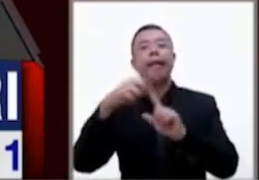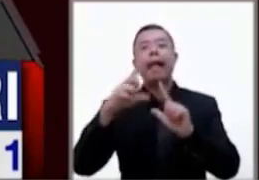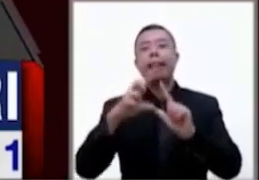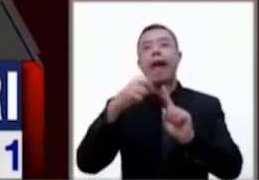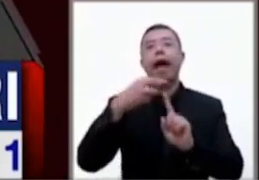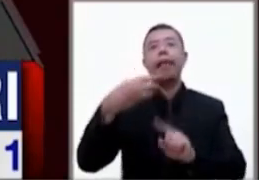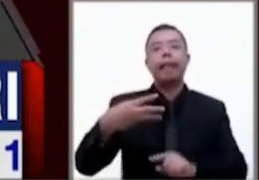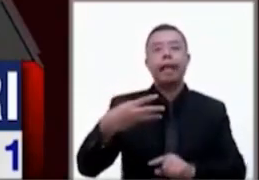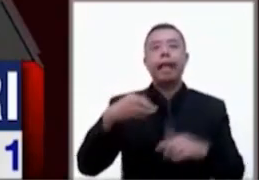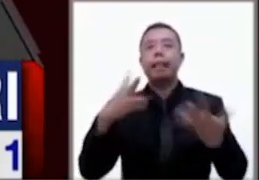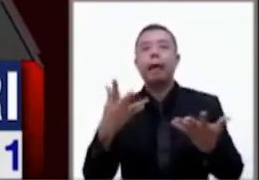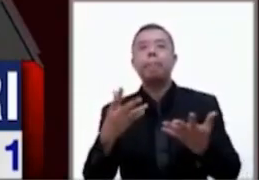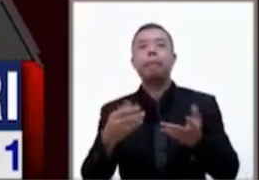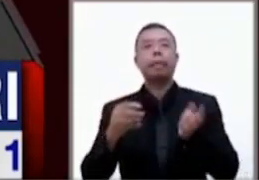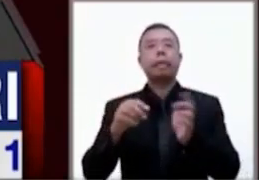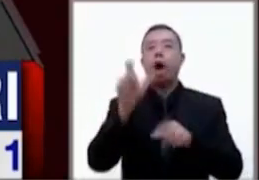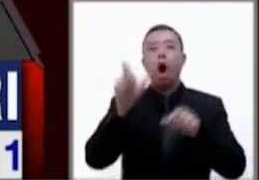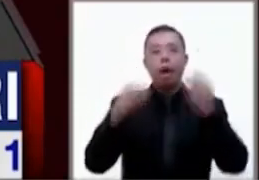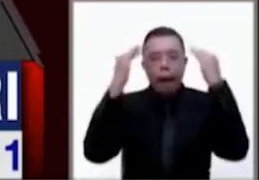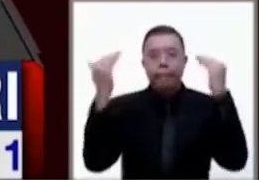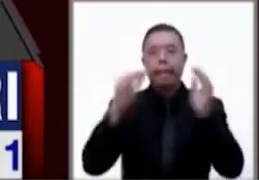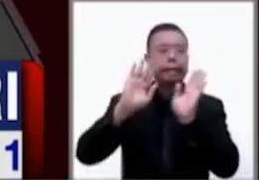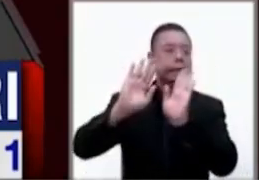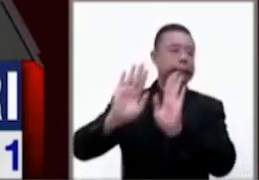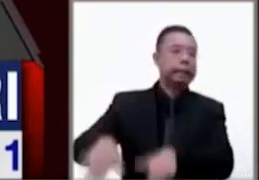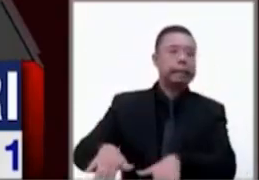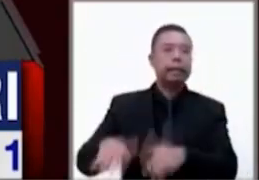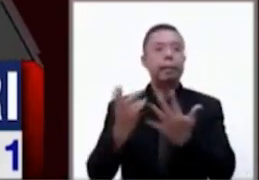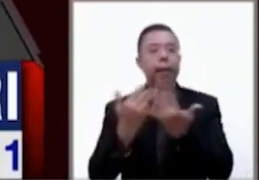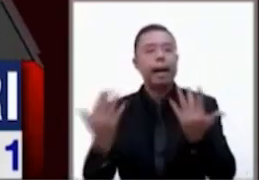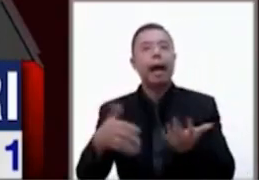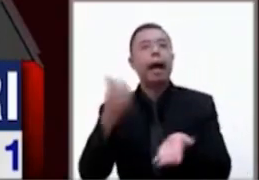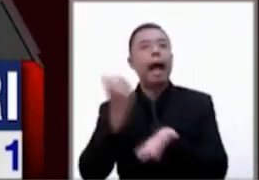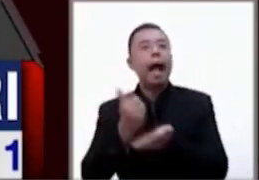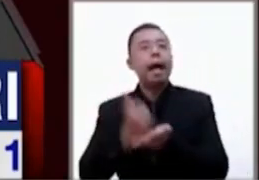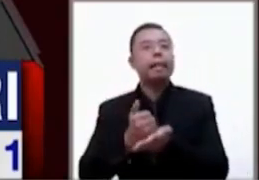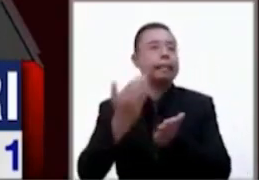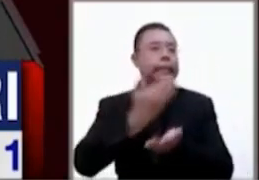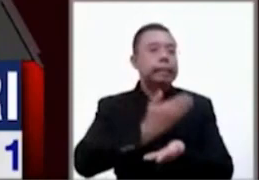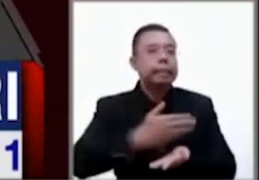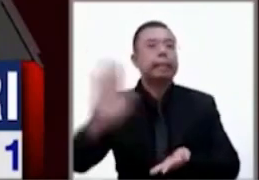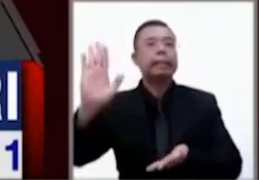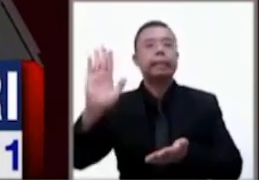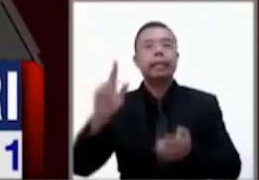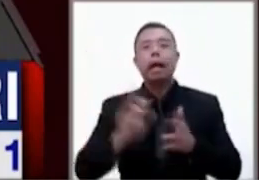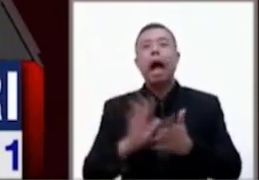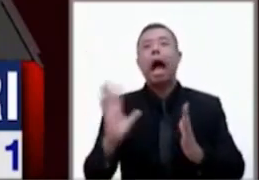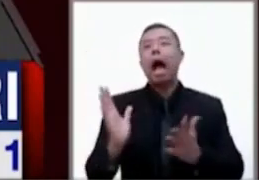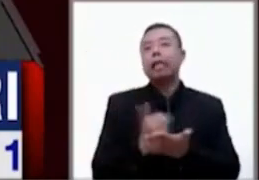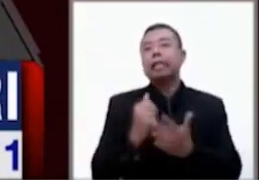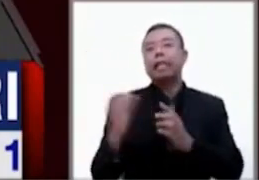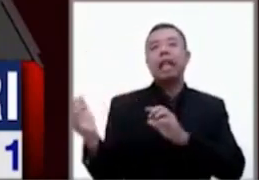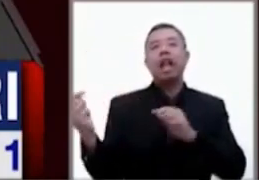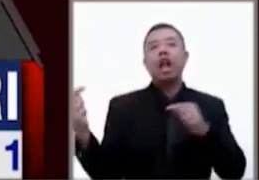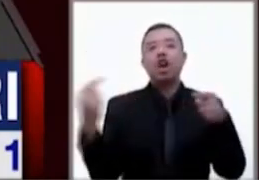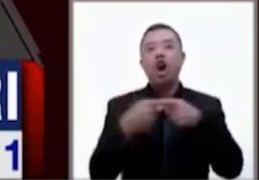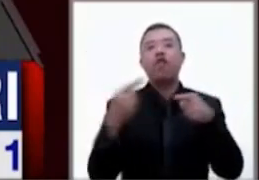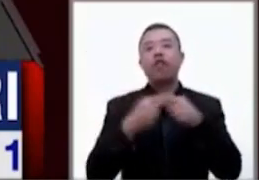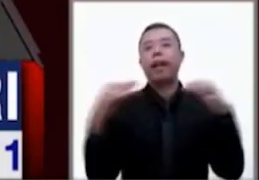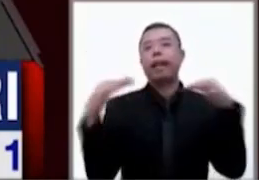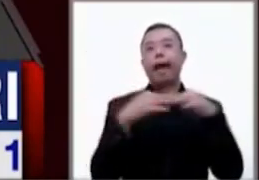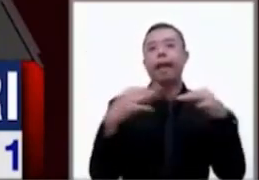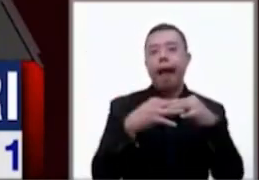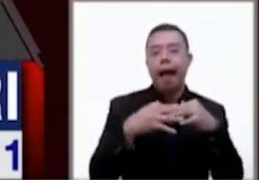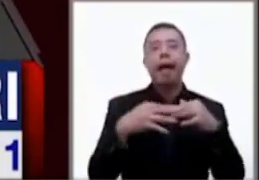terbukti mengabaikan petani kita, meninggalkan masyarakat adat kita, menghasilkan konflik agraria, dan